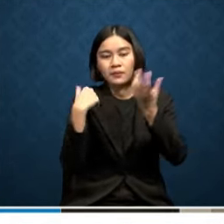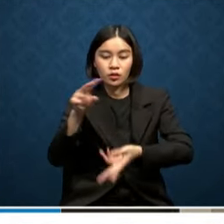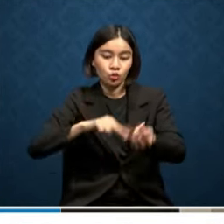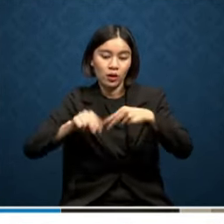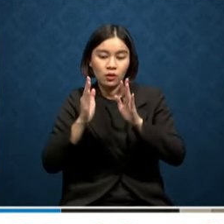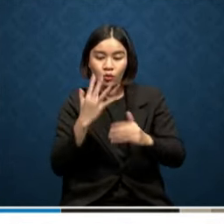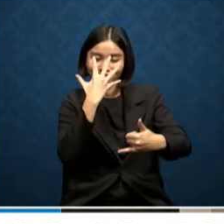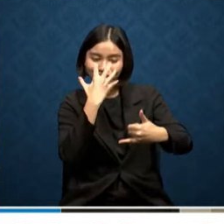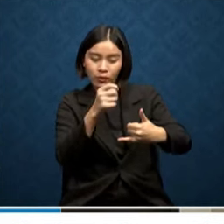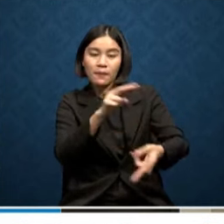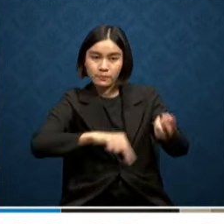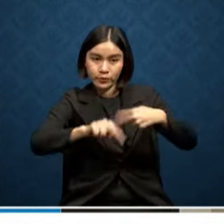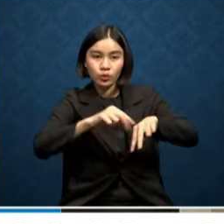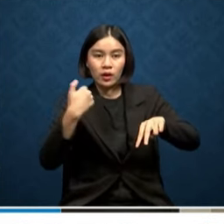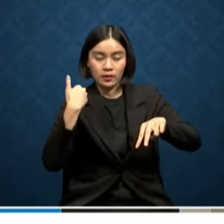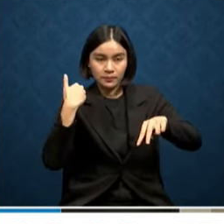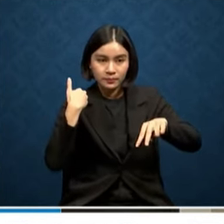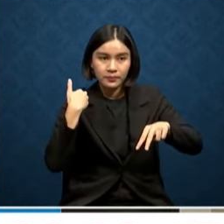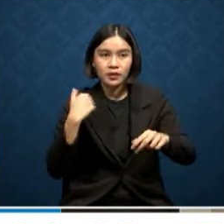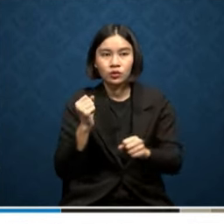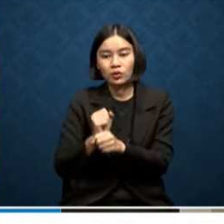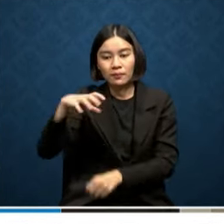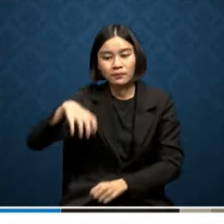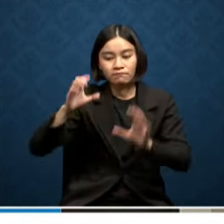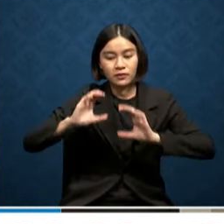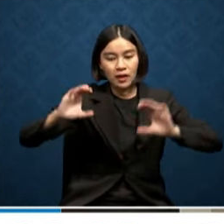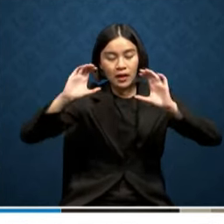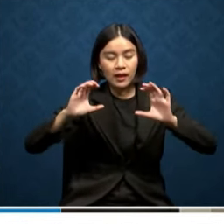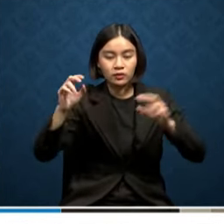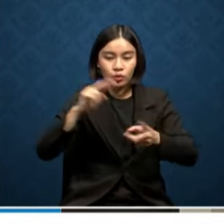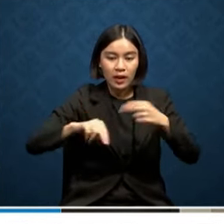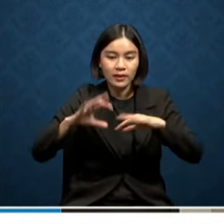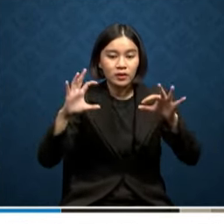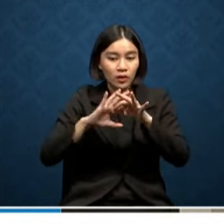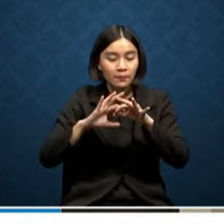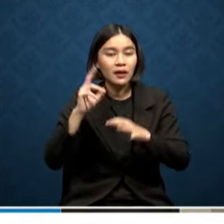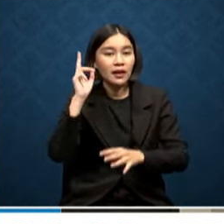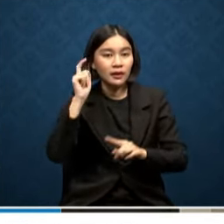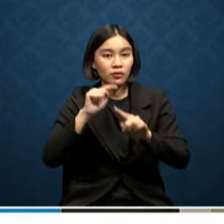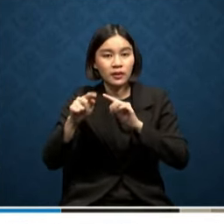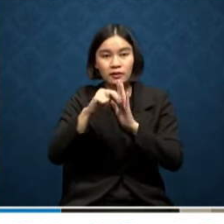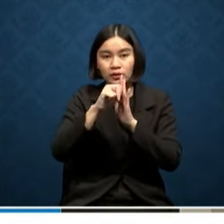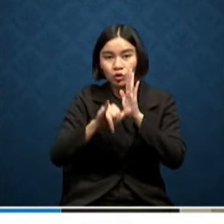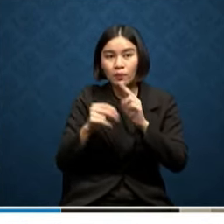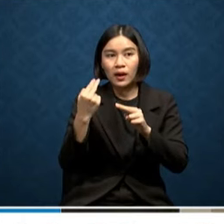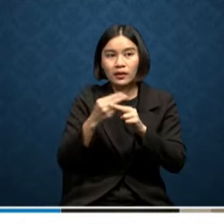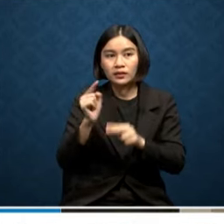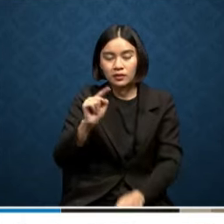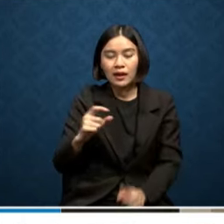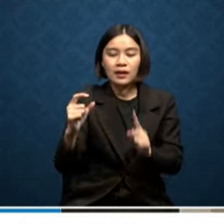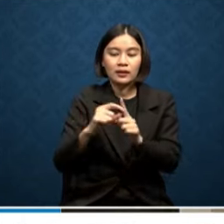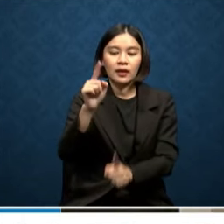ผู้เสียหายนะคะโดยหน่วยงานรัฐที่ควบคุมสื่อนะคะโดยมีนโยบายที่เรียกว่า right to